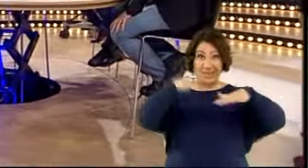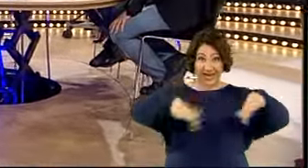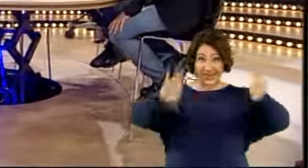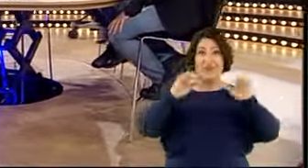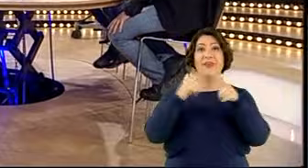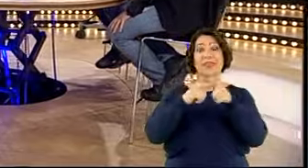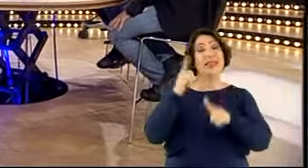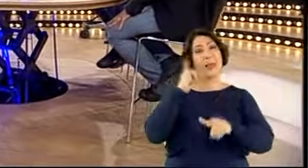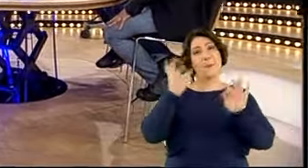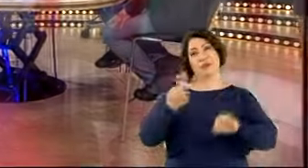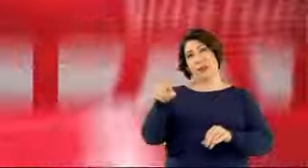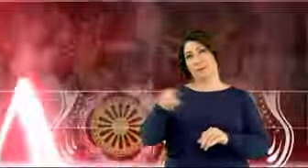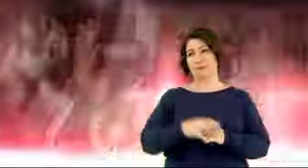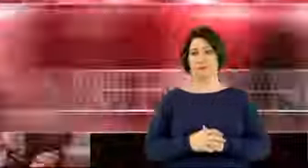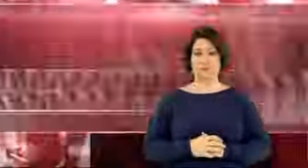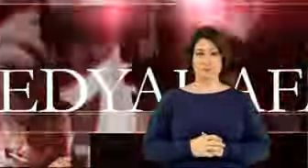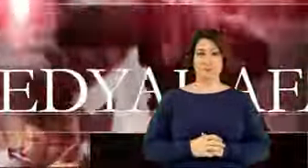Fettah'ı dinlemeye başlayalım. Buyursunlar.